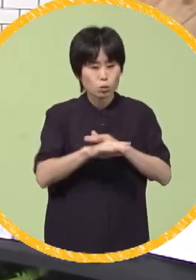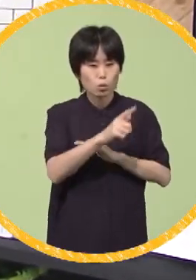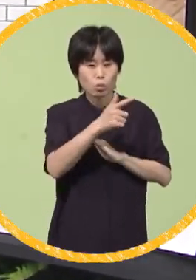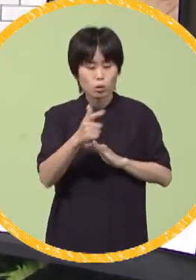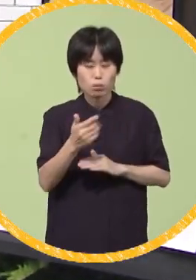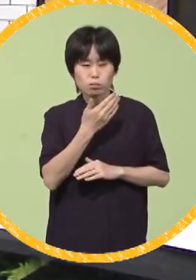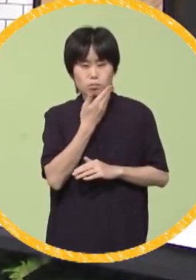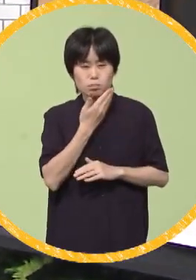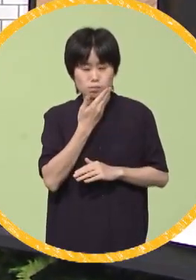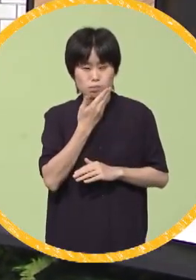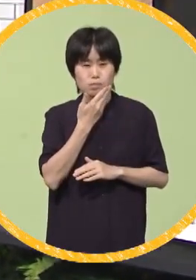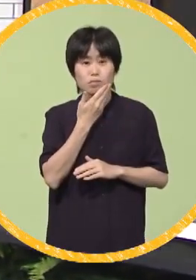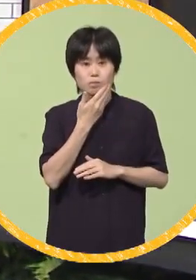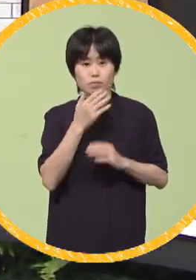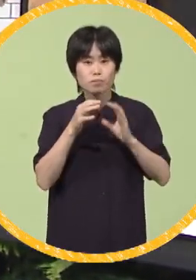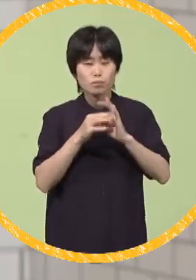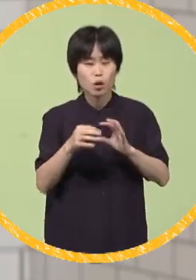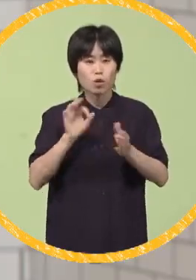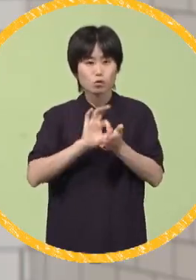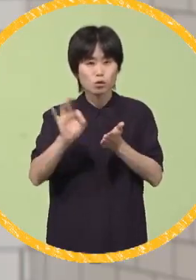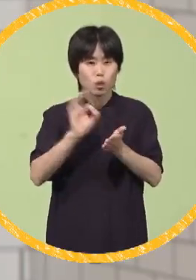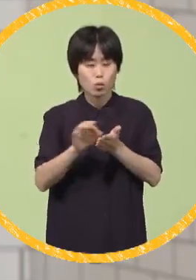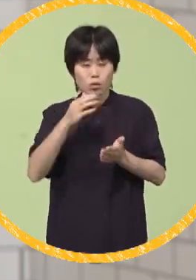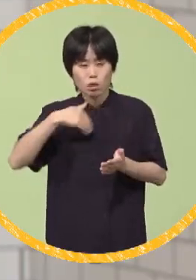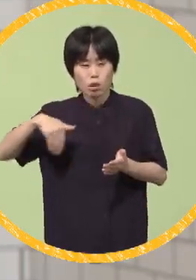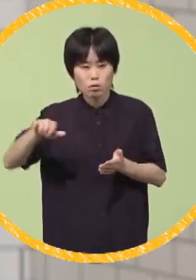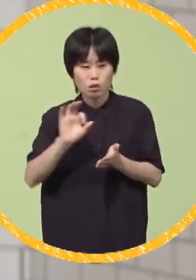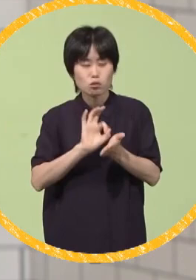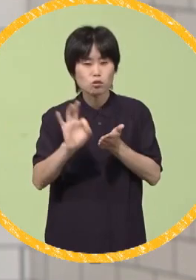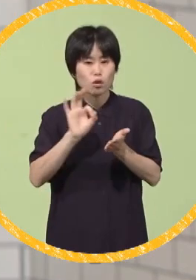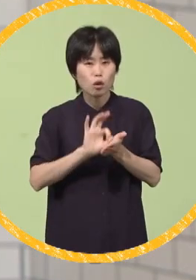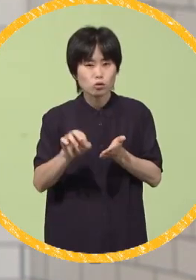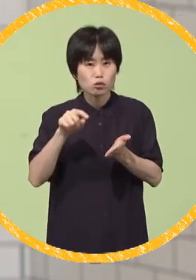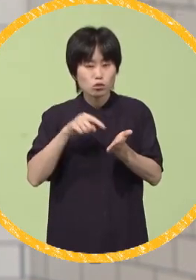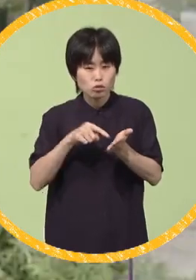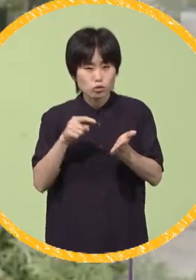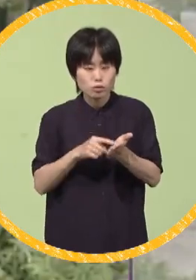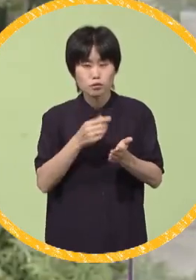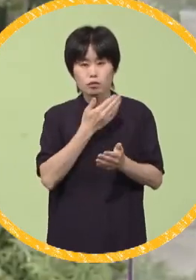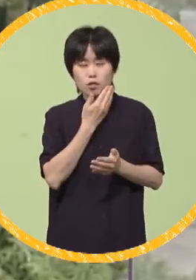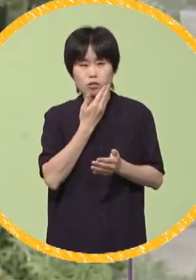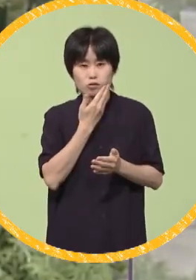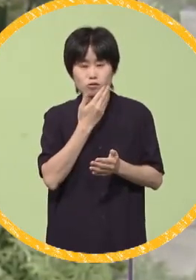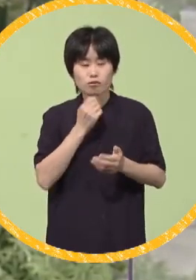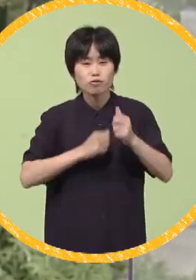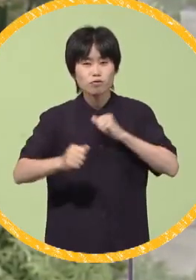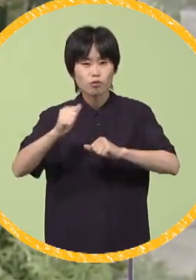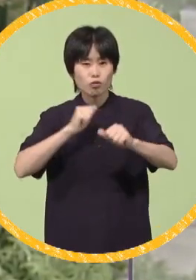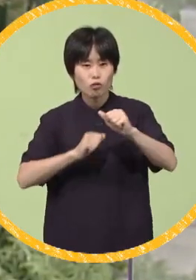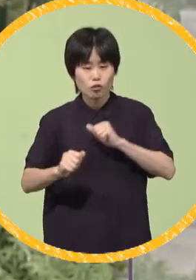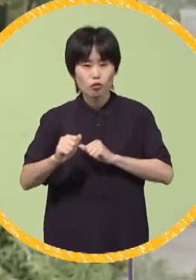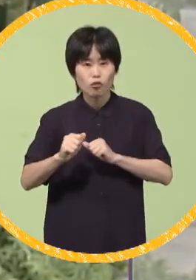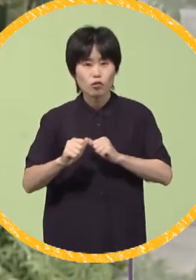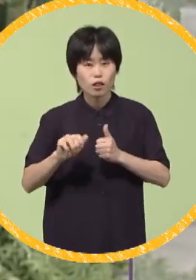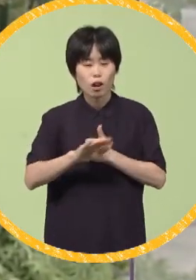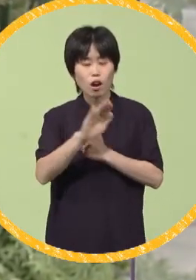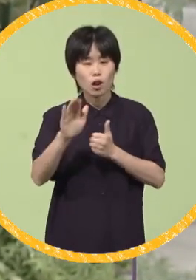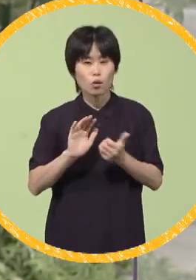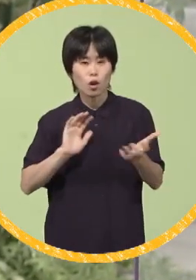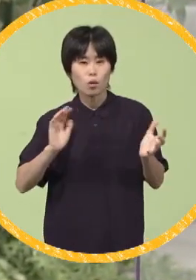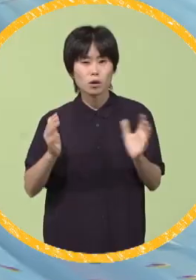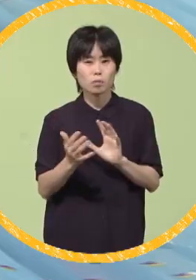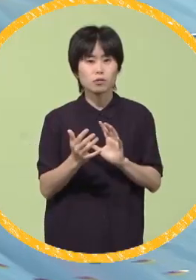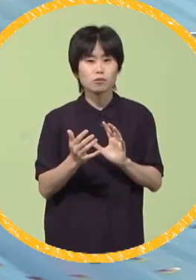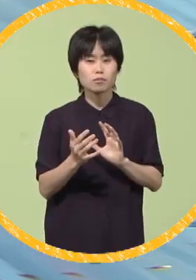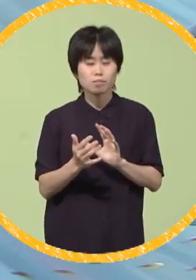んで大事です、うん、プラスチックはね。使う僕らがどうやって使うか、これが大事なんで皆さん。 そう私たち の、はい、行動によって変わってきますから、ぜひね、うん、